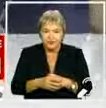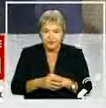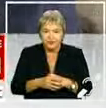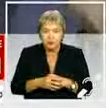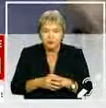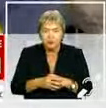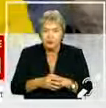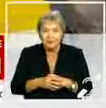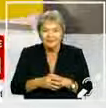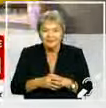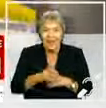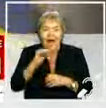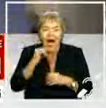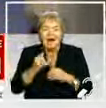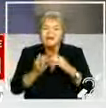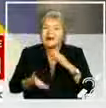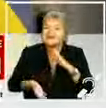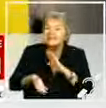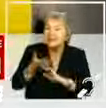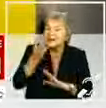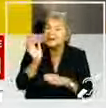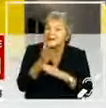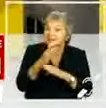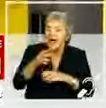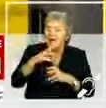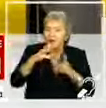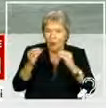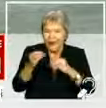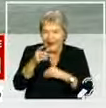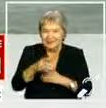Ionul, Geacul și Marele Pavoaz, sus!